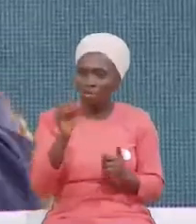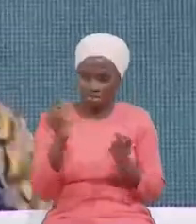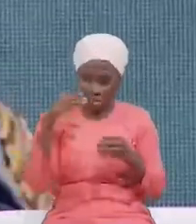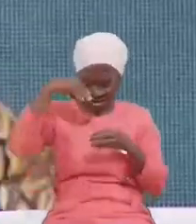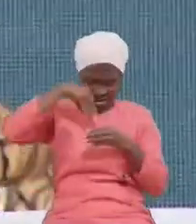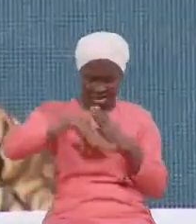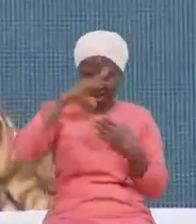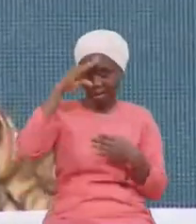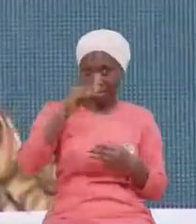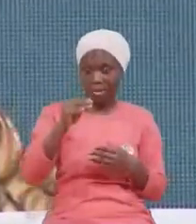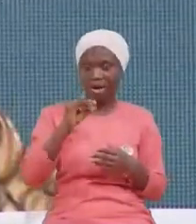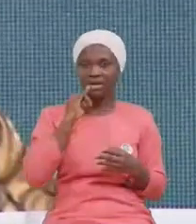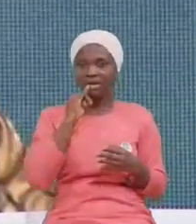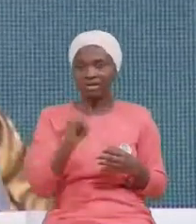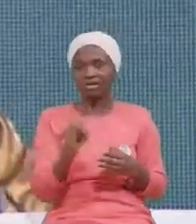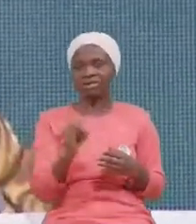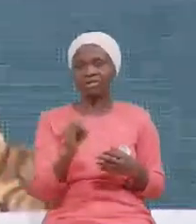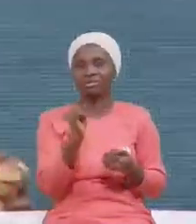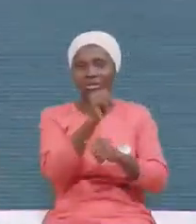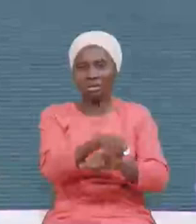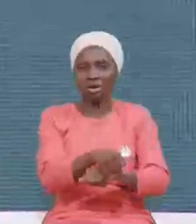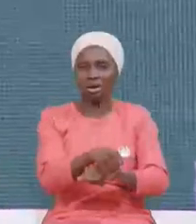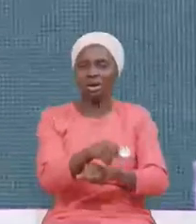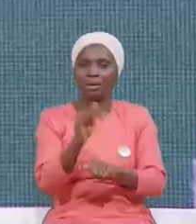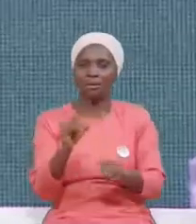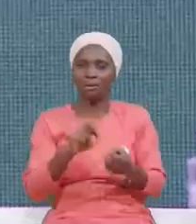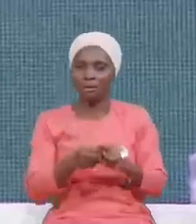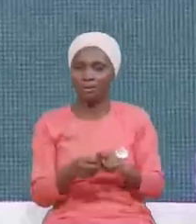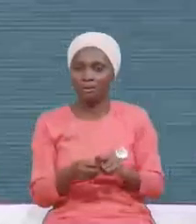quand ton homme intérieur est vaincu,